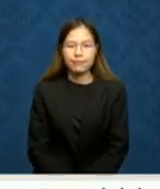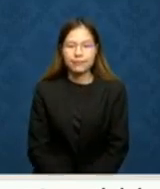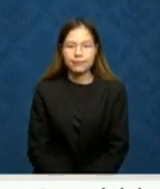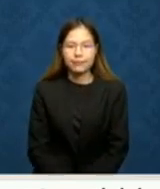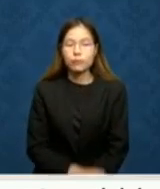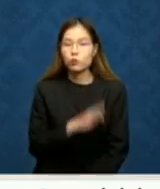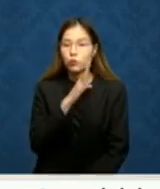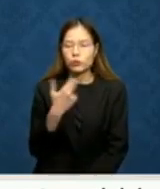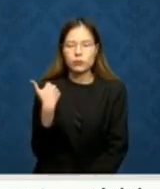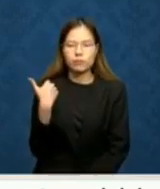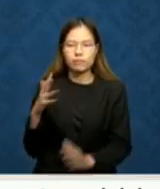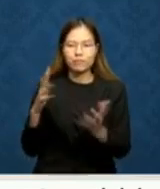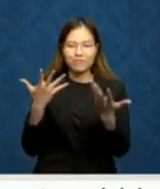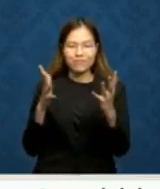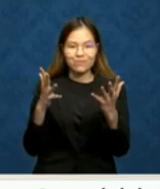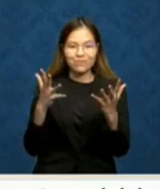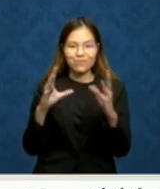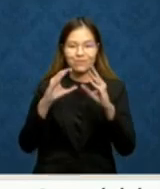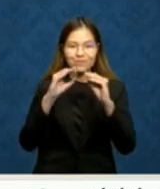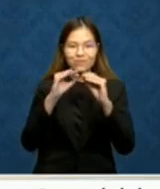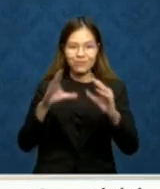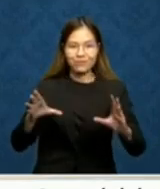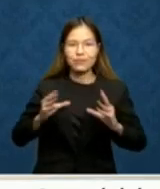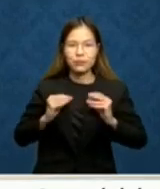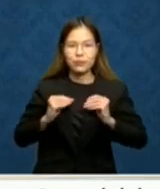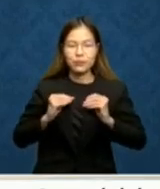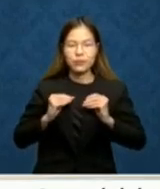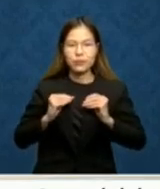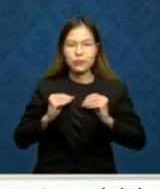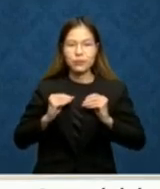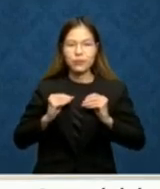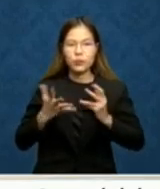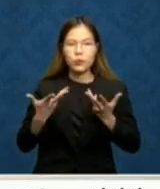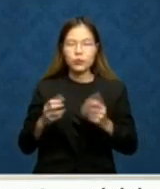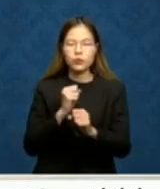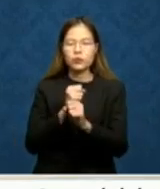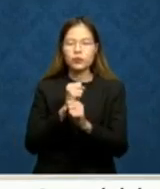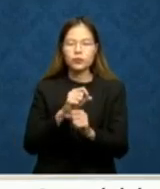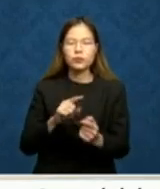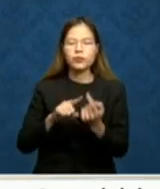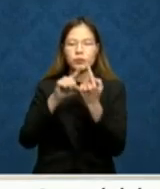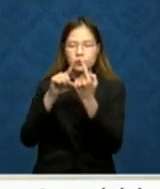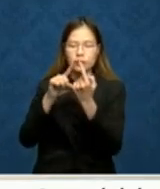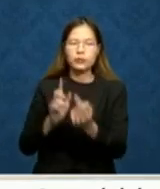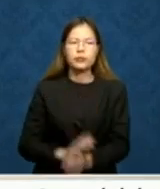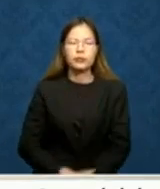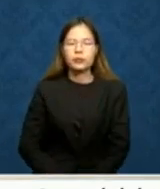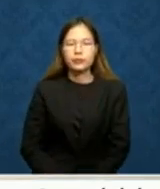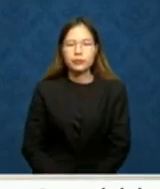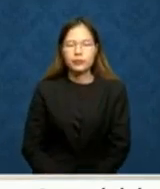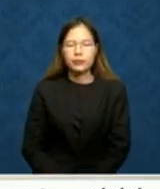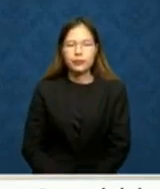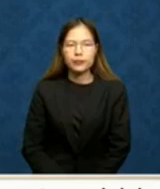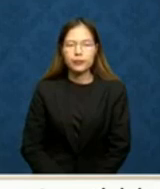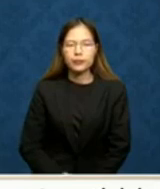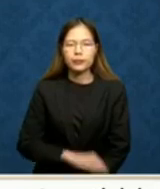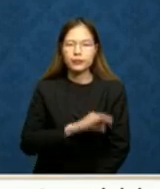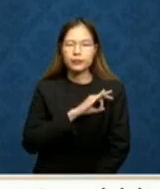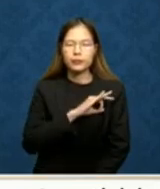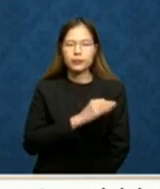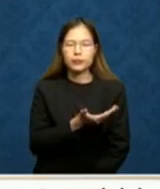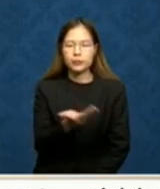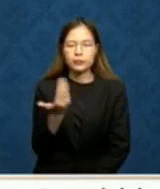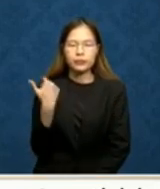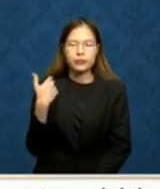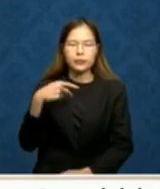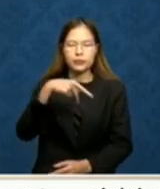ถ้าไม่มีนะครับถือว่าที่ประชุมเห็นชอบผมขอดำเนินการตามนี้นะครับด้วยสมาชิกสภาผู้แทนราษฎรได้เสน